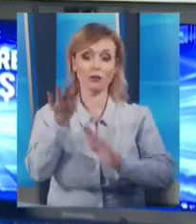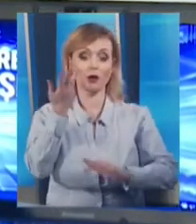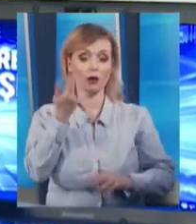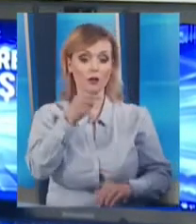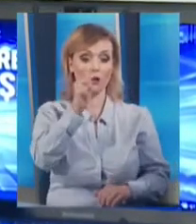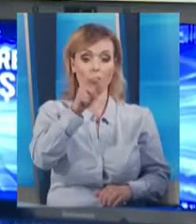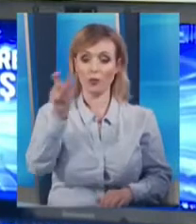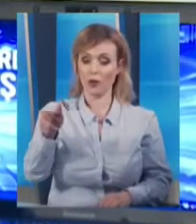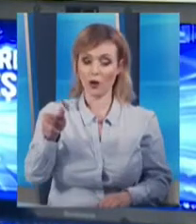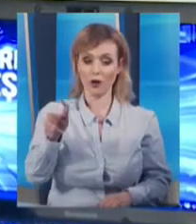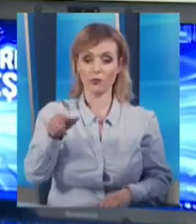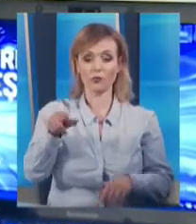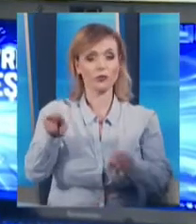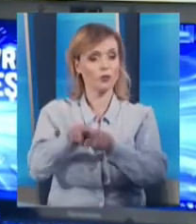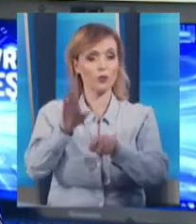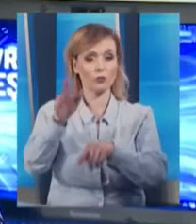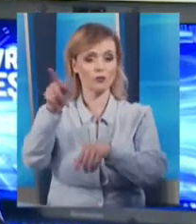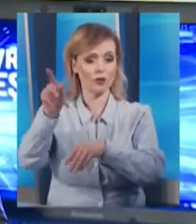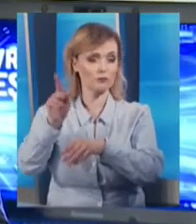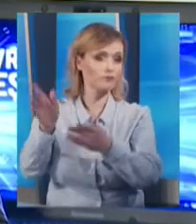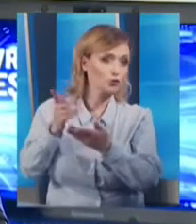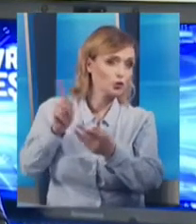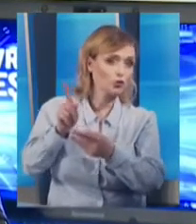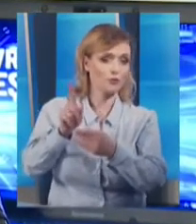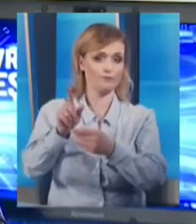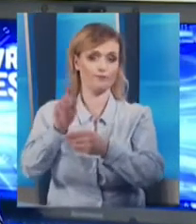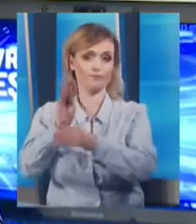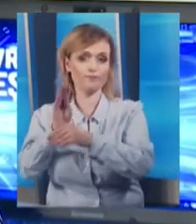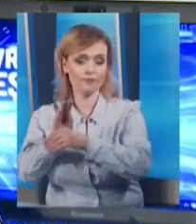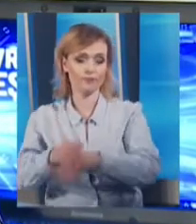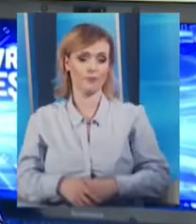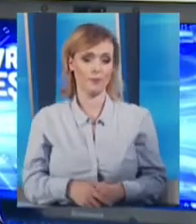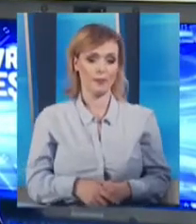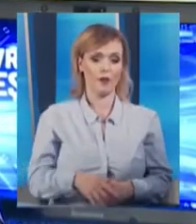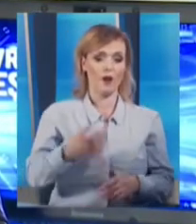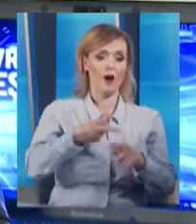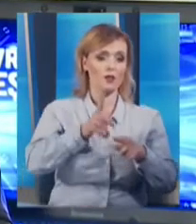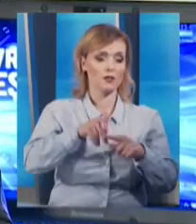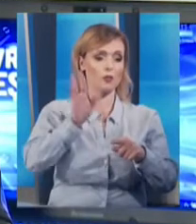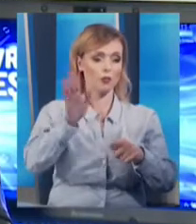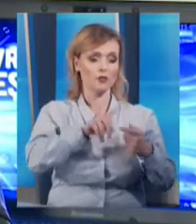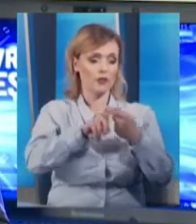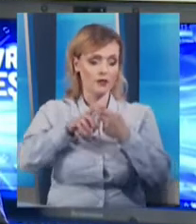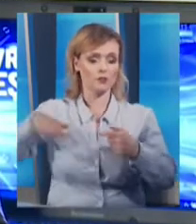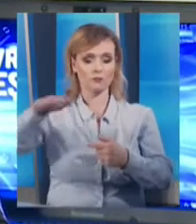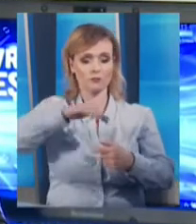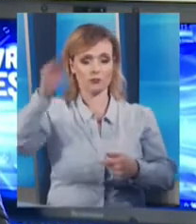oamenii oricum o să vă reproșeze și asta o să vină din zona transnistreană.